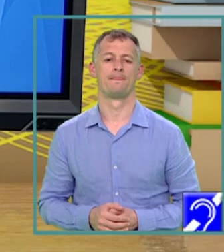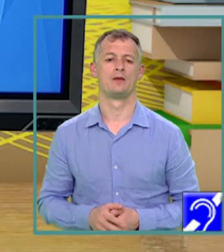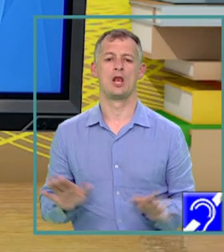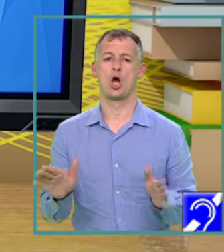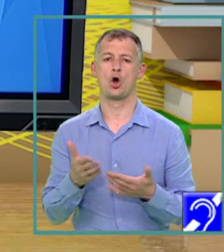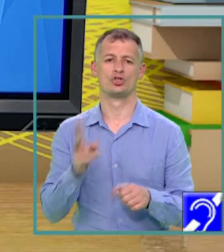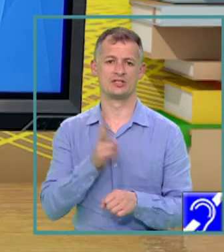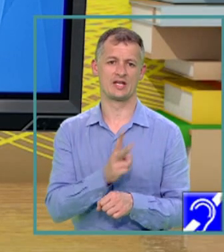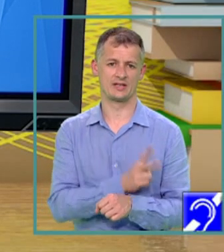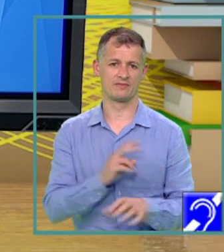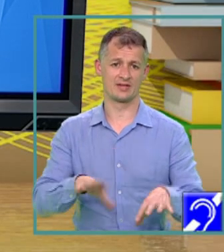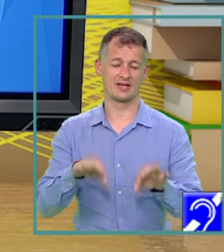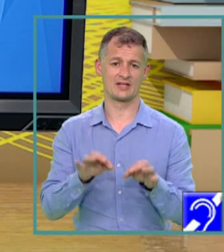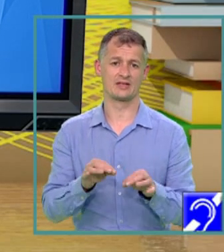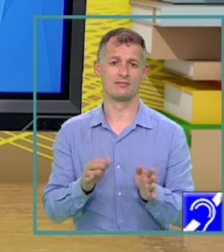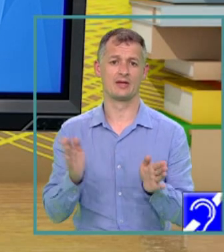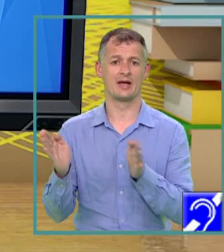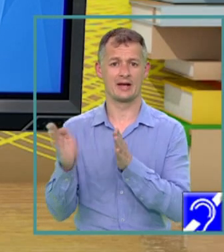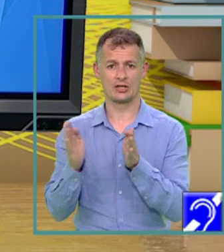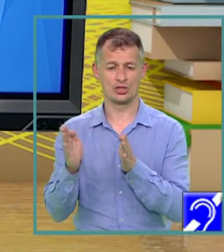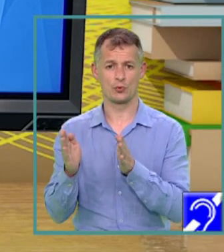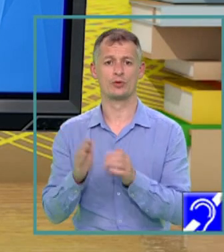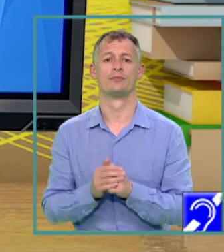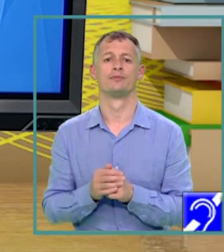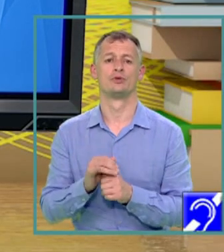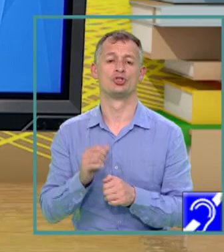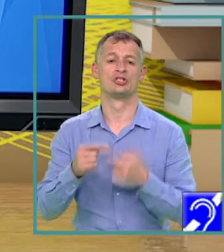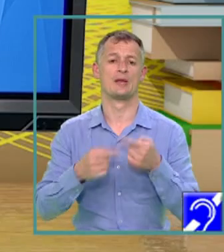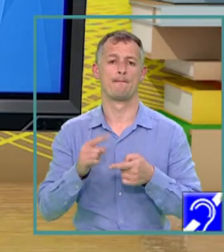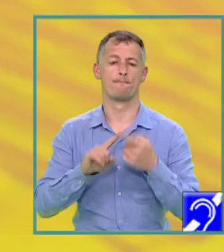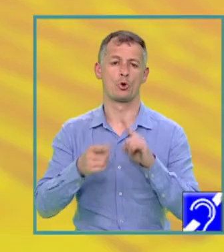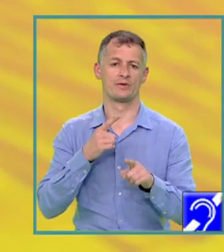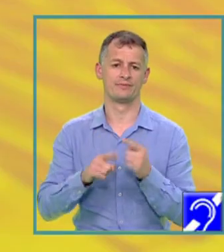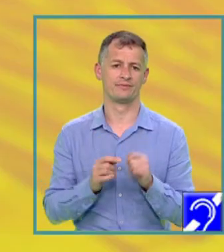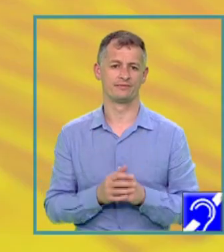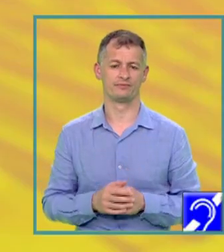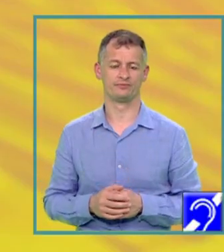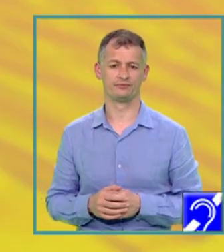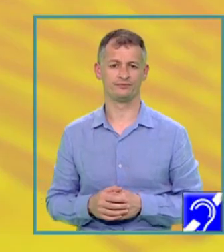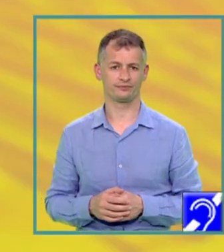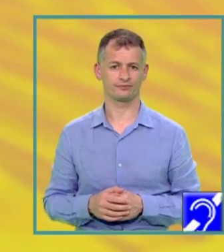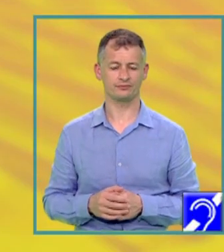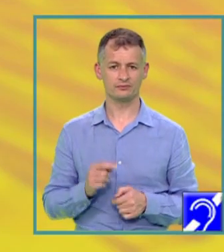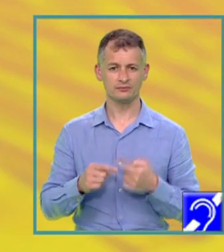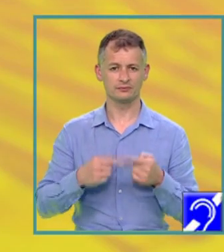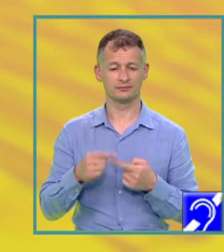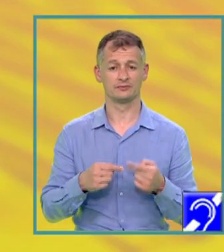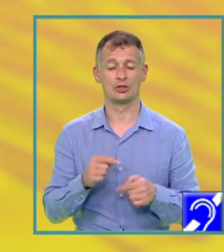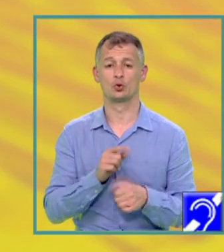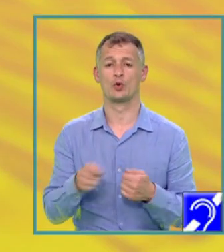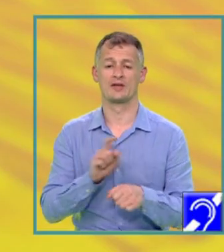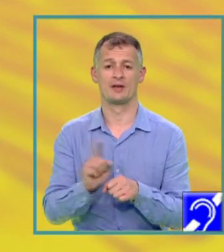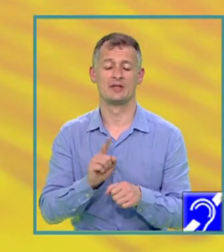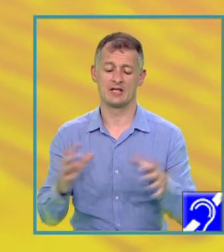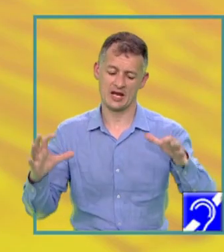stat, identificăm regimuri și sistem politic. Sistemul face referire la toate elementele ce sunt în